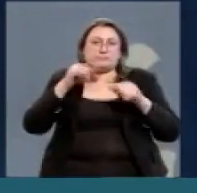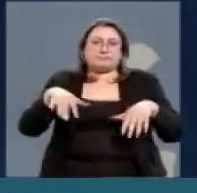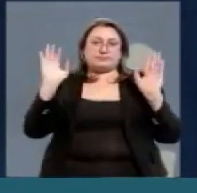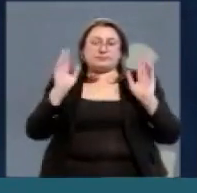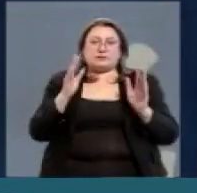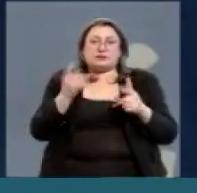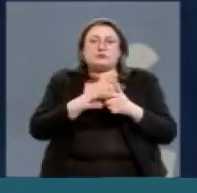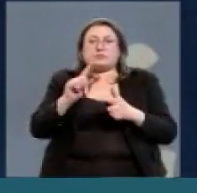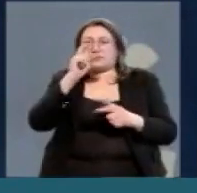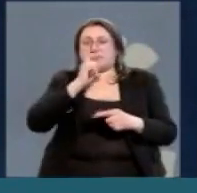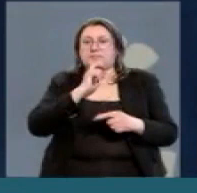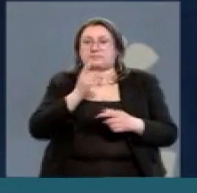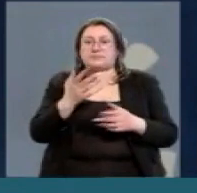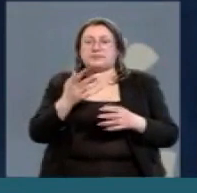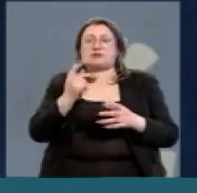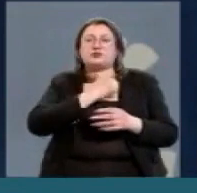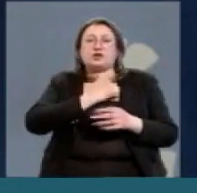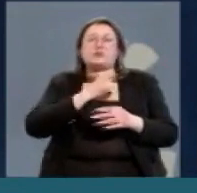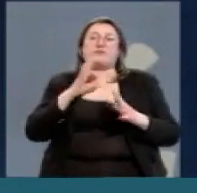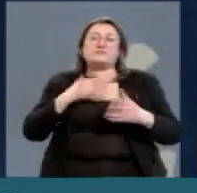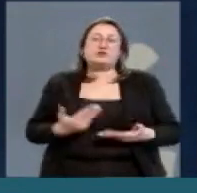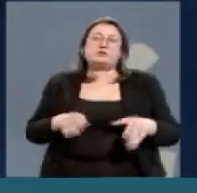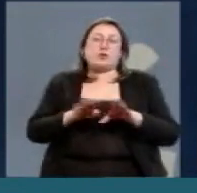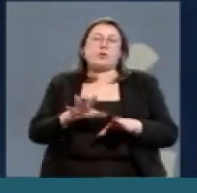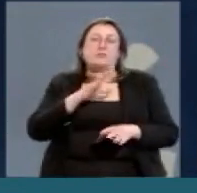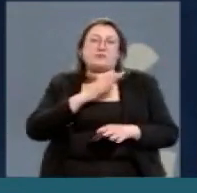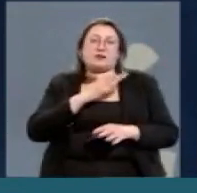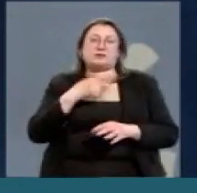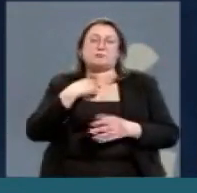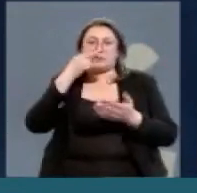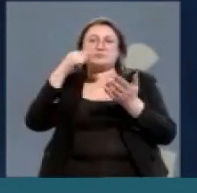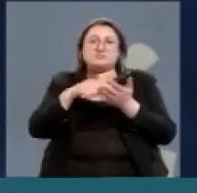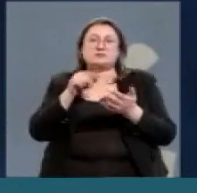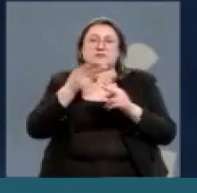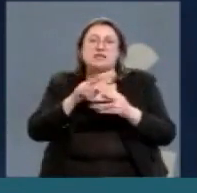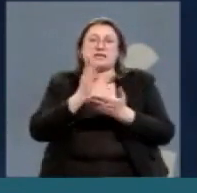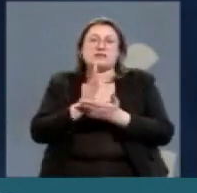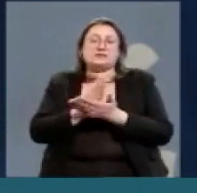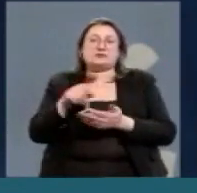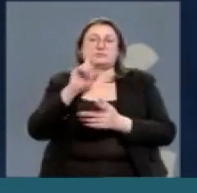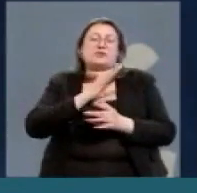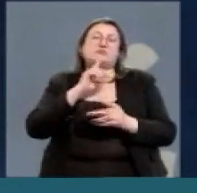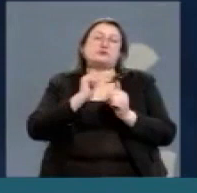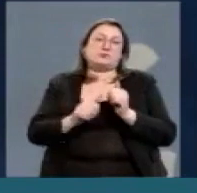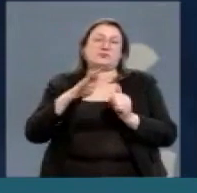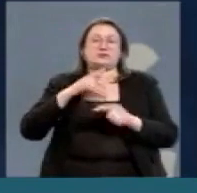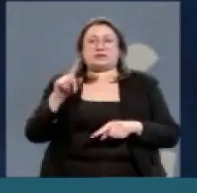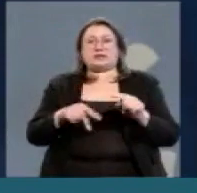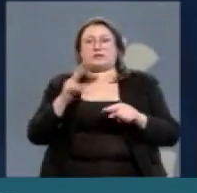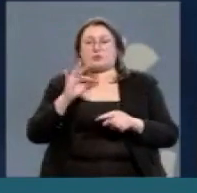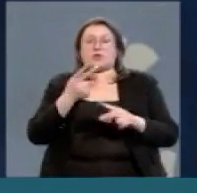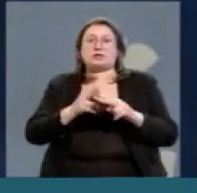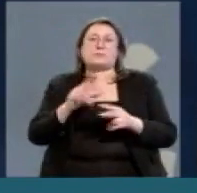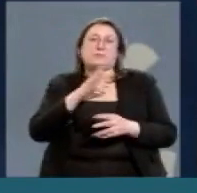чего-то не понимаешь. К сожалению, в нашей жизни такое бывает, и мы сталкиваемся с этим. Бывает часто, бывает редко, но